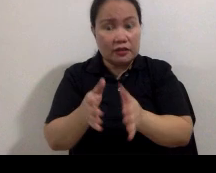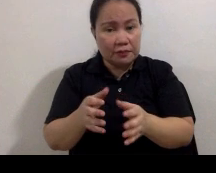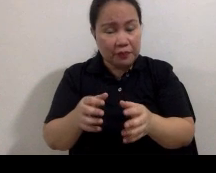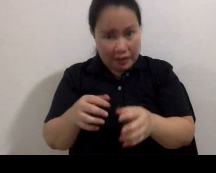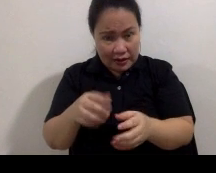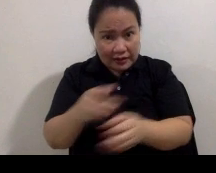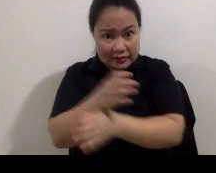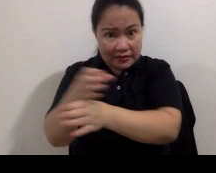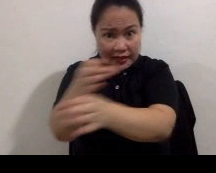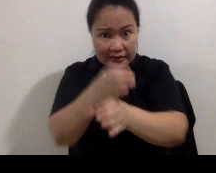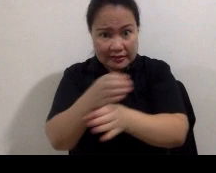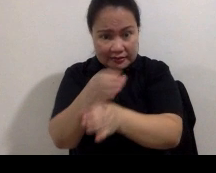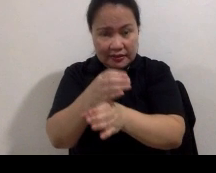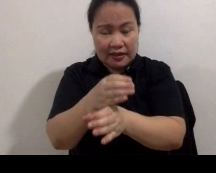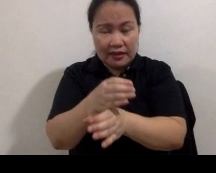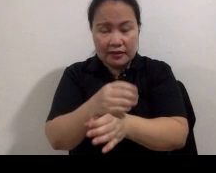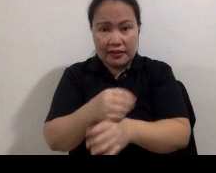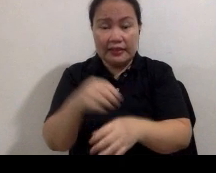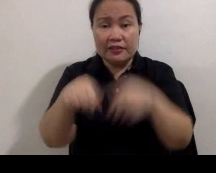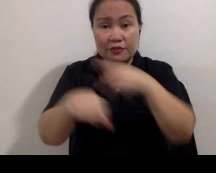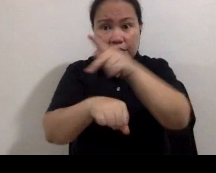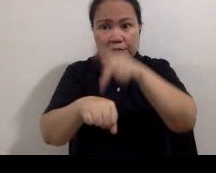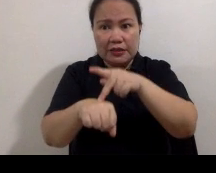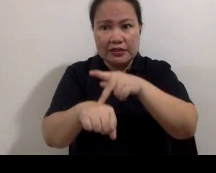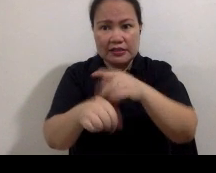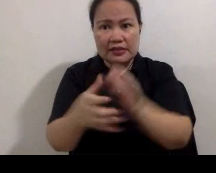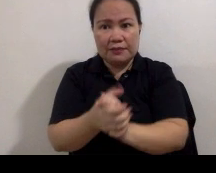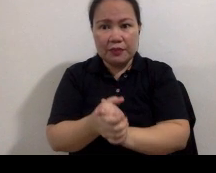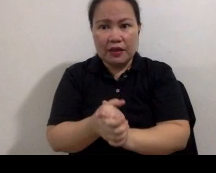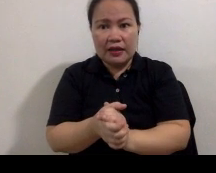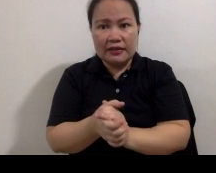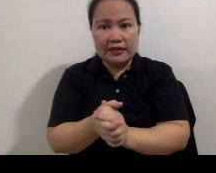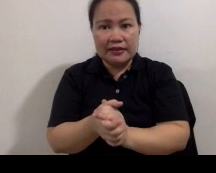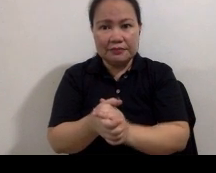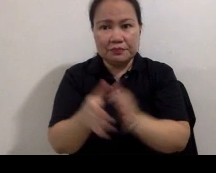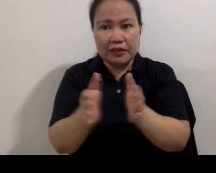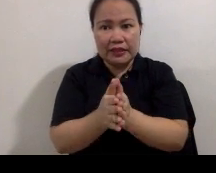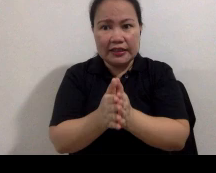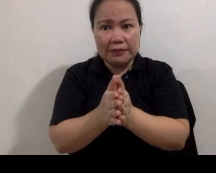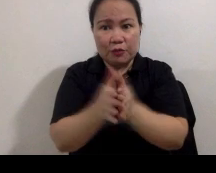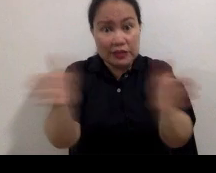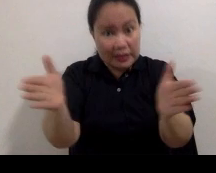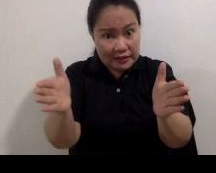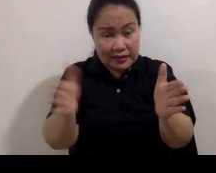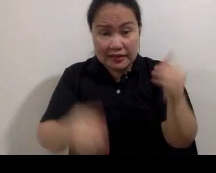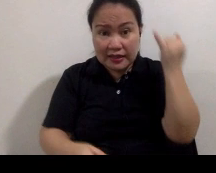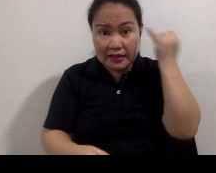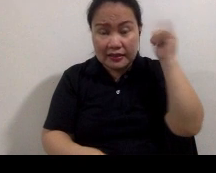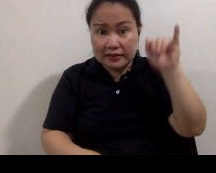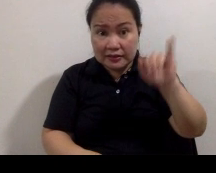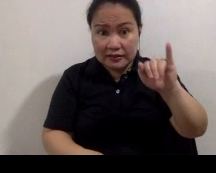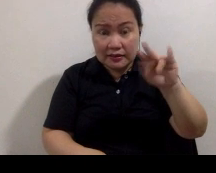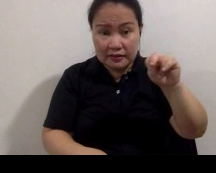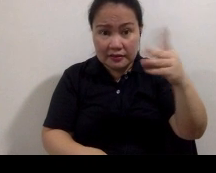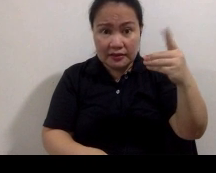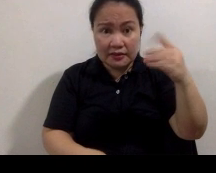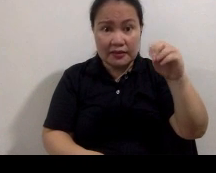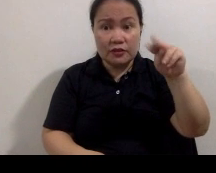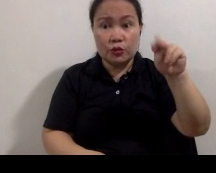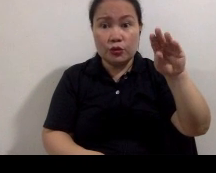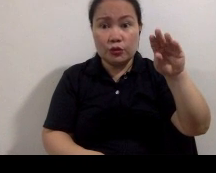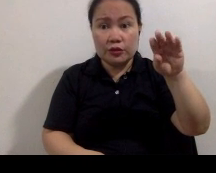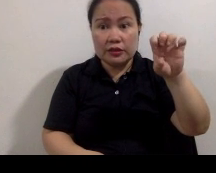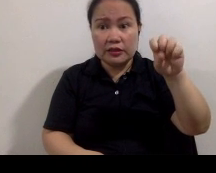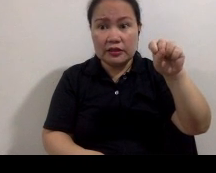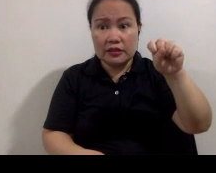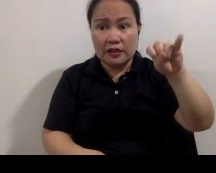o 80 bahagdan ng langis sa rehiyon ay nanggagaling sa bansang ito. Gayon din ang mahigit sa 35%